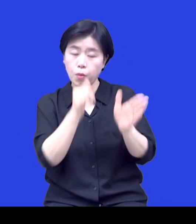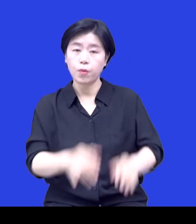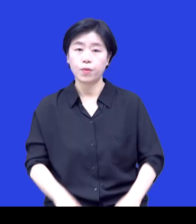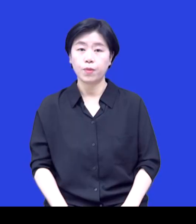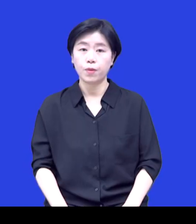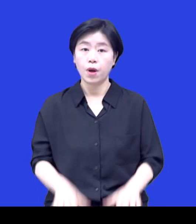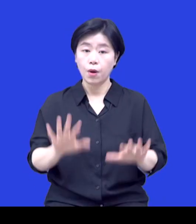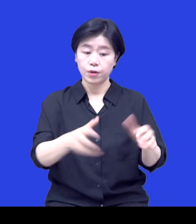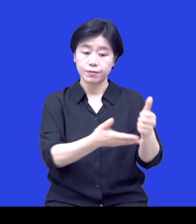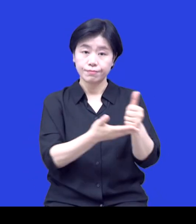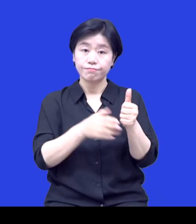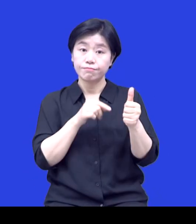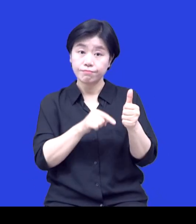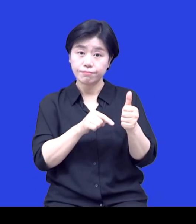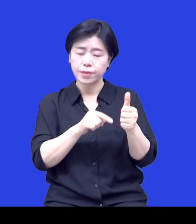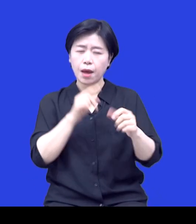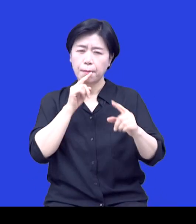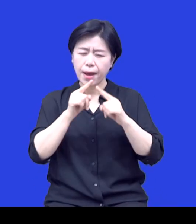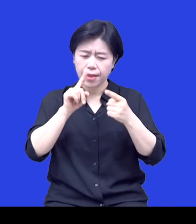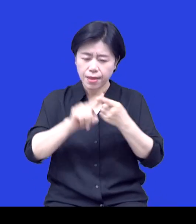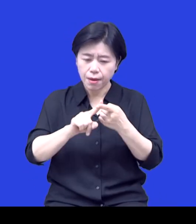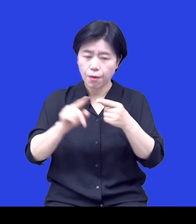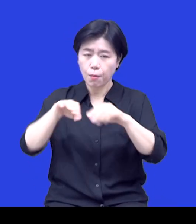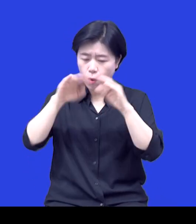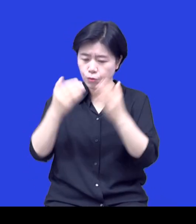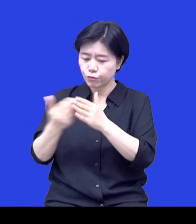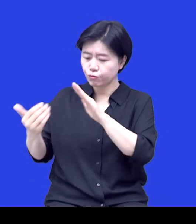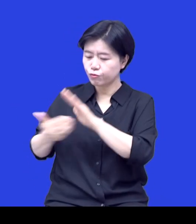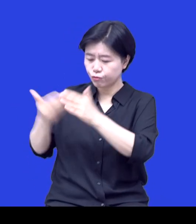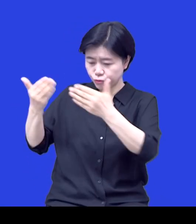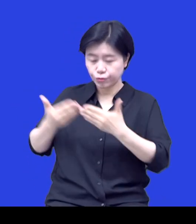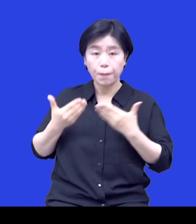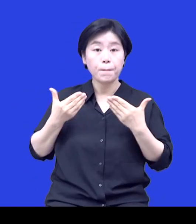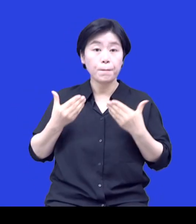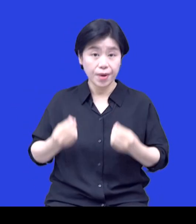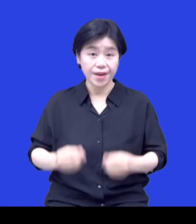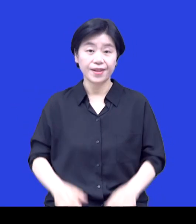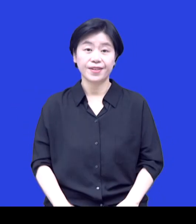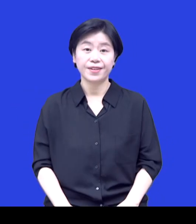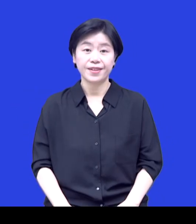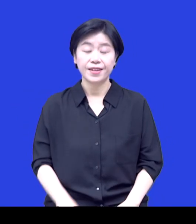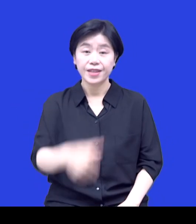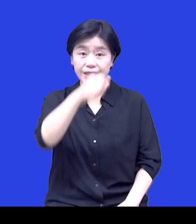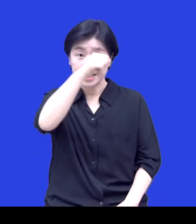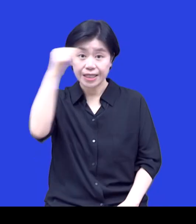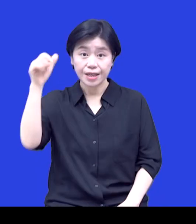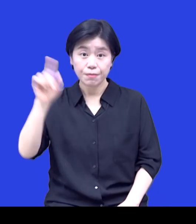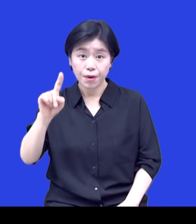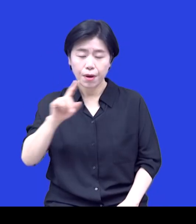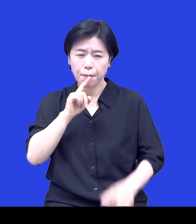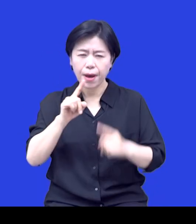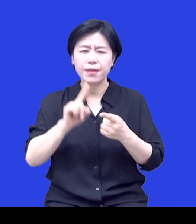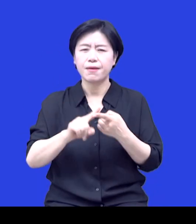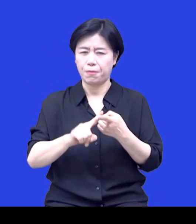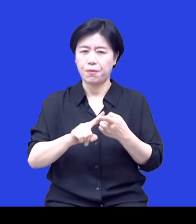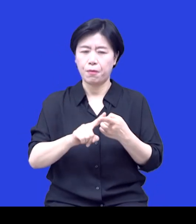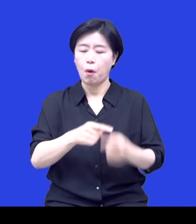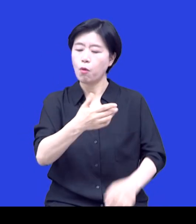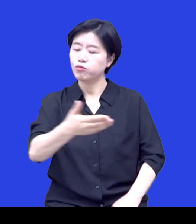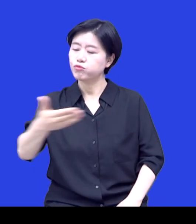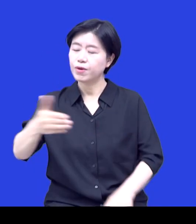분도 말하는 대로 하나님께서 모두 이루어졌다라고 간증을 하신 분입니다. 인생 자체가 말하는 대로 그대로 흘러가더라